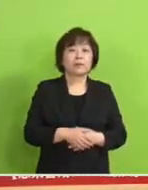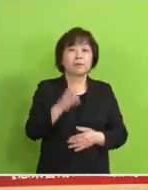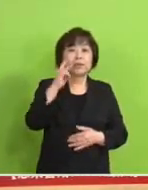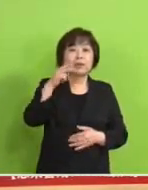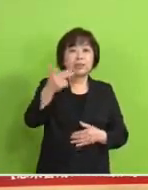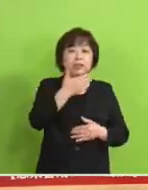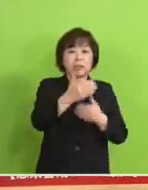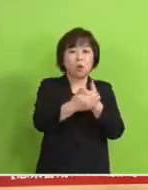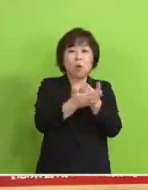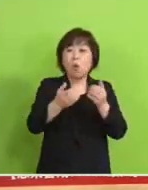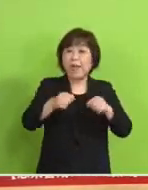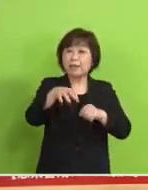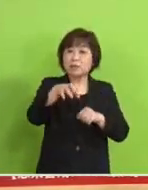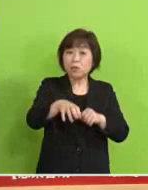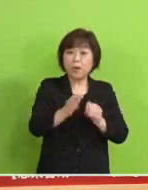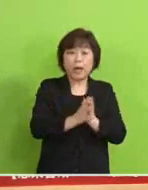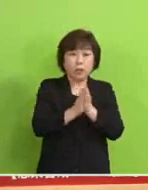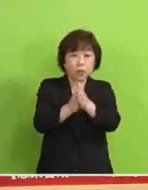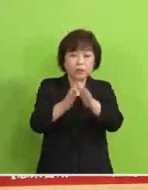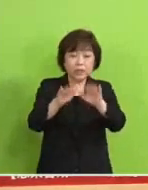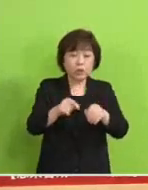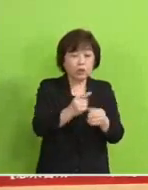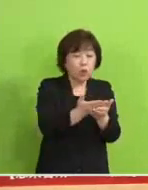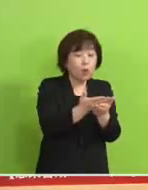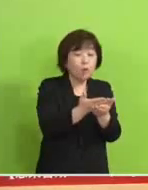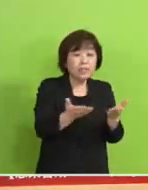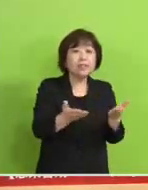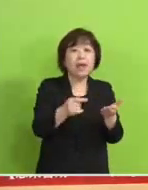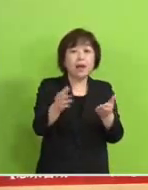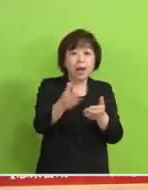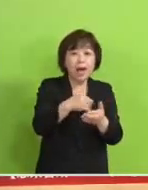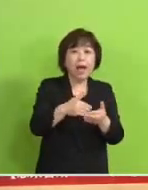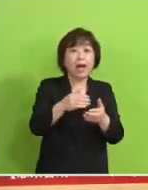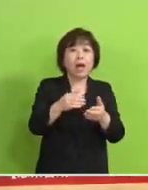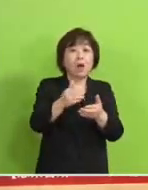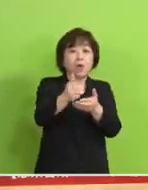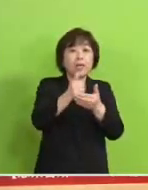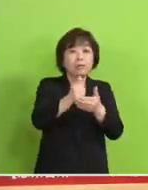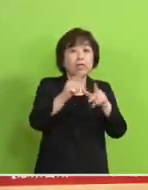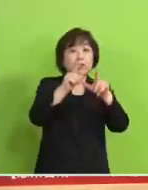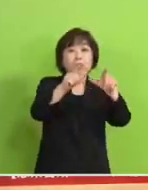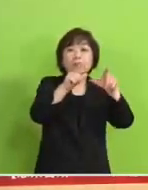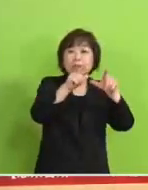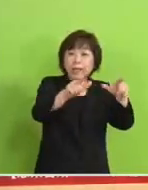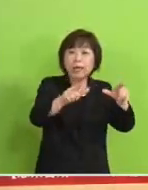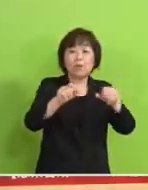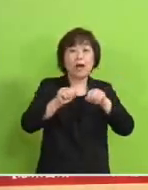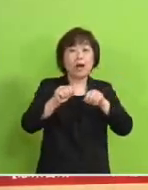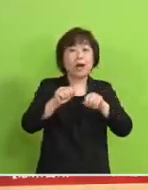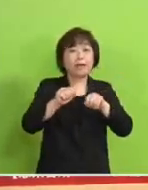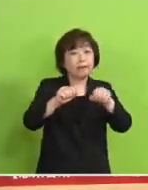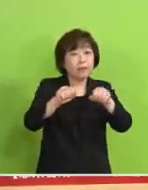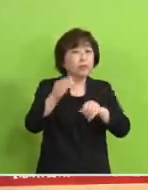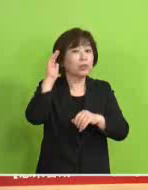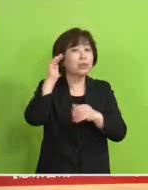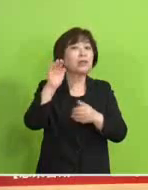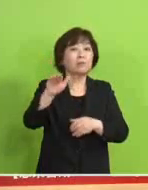松山市保健所から要請をし、この店舗から利用者に呼びかけは行われていると聞いております